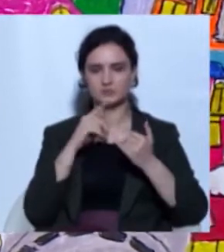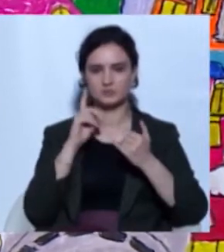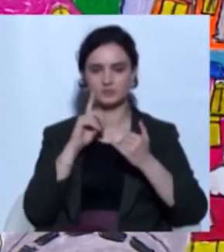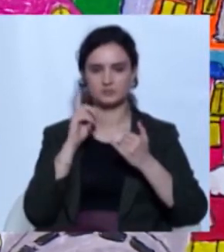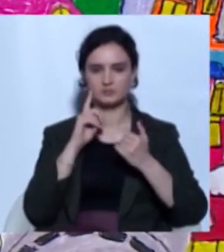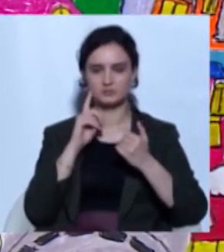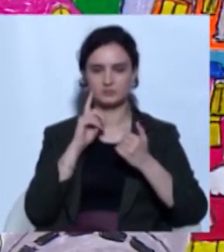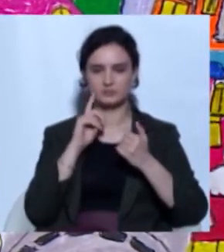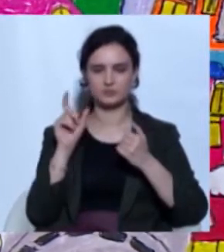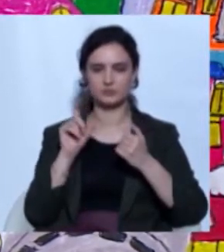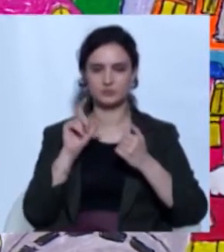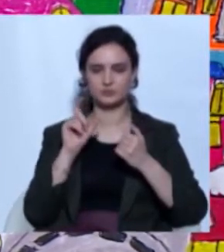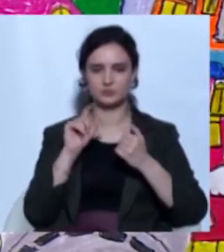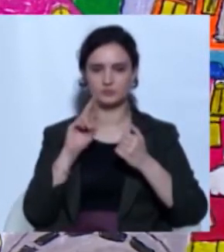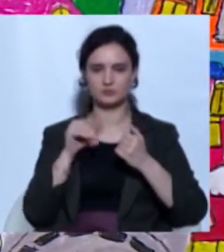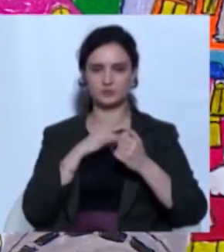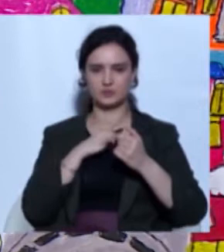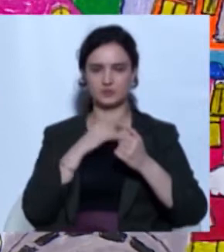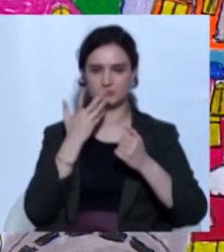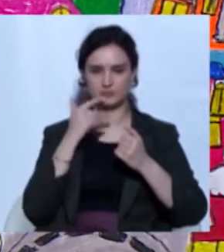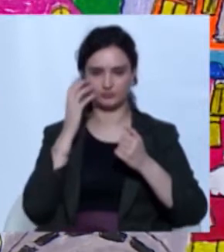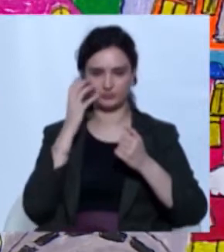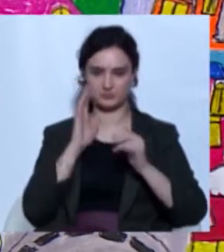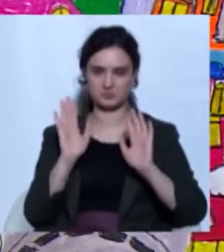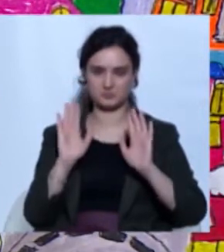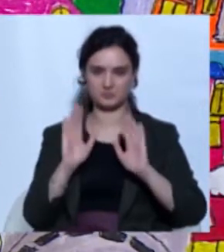მწვანე, ლურჯი და თეთრი და შავი.